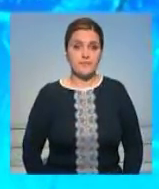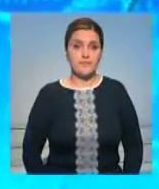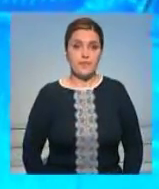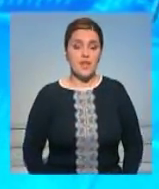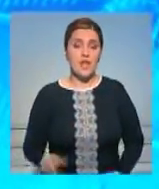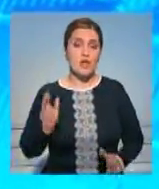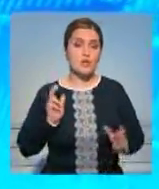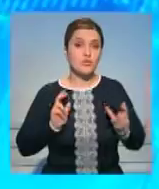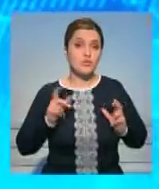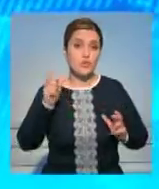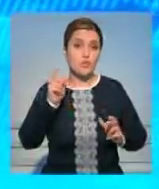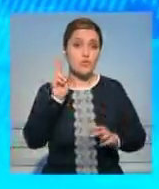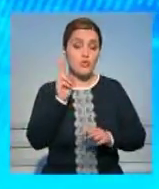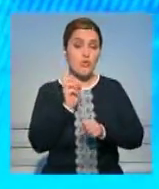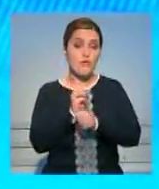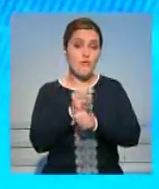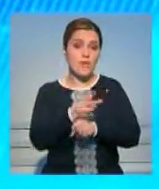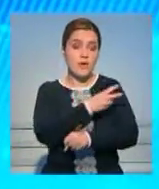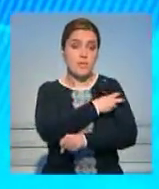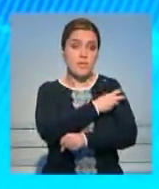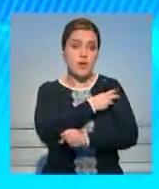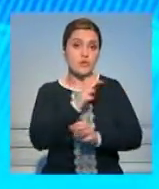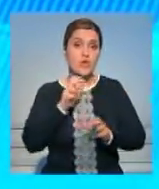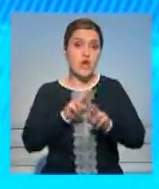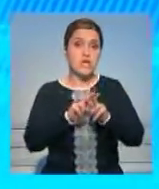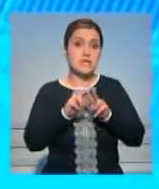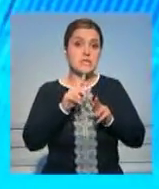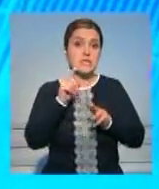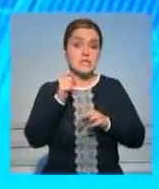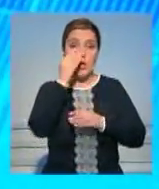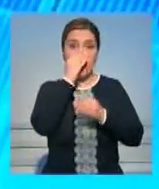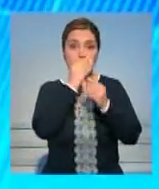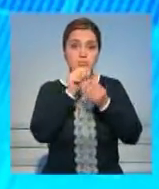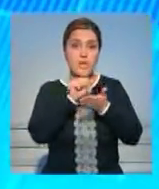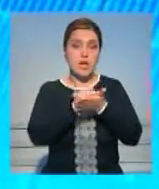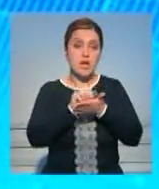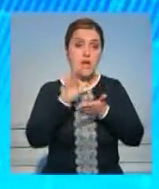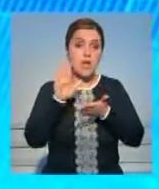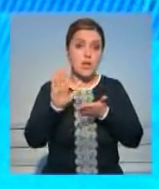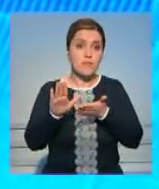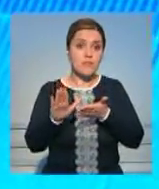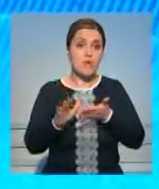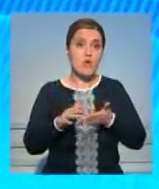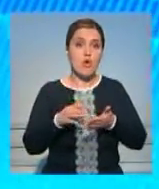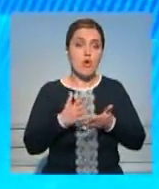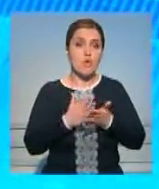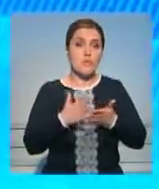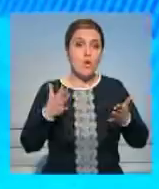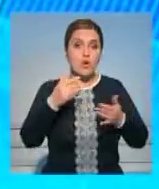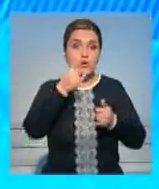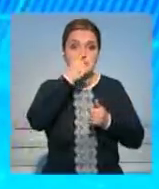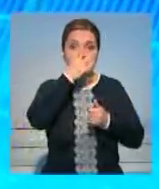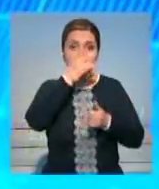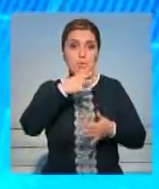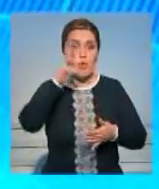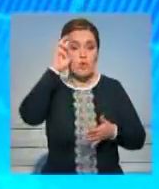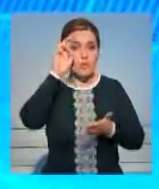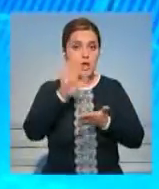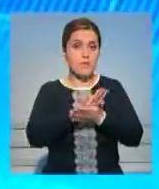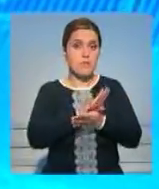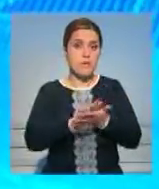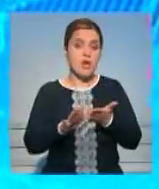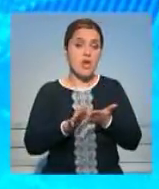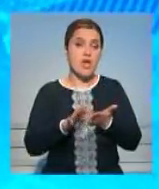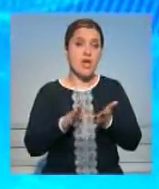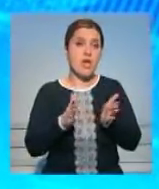Студенты, которых отчислили из медицинского университета Астана из-за поддельных сертификатов IELTS, больше не смогут претендовать на государственные гранты.